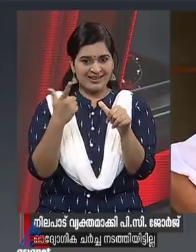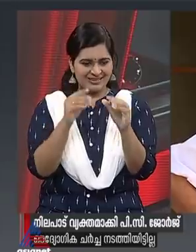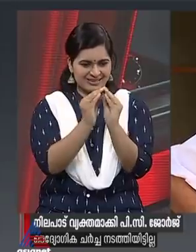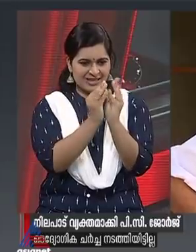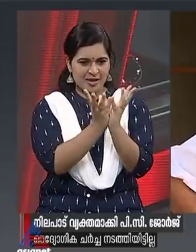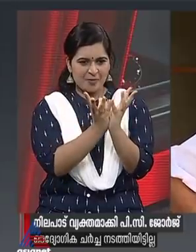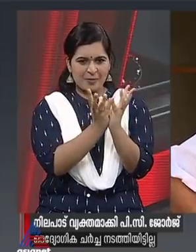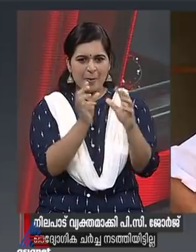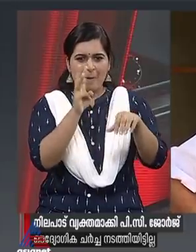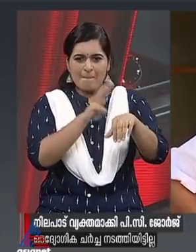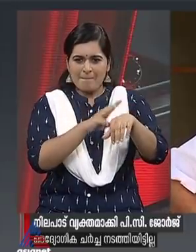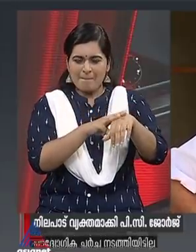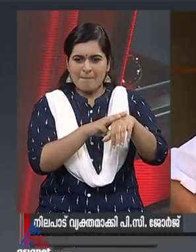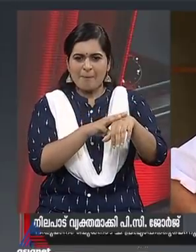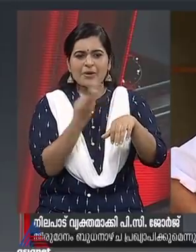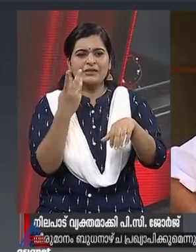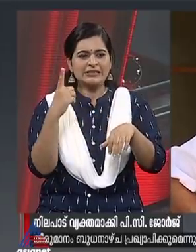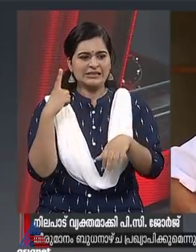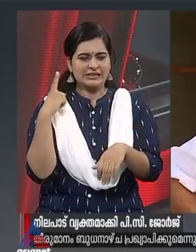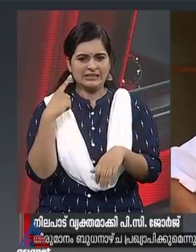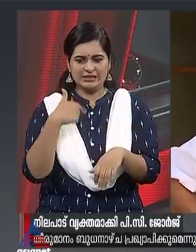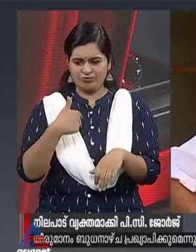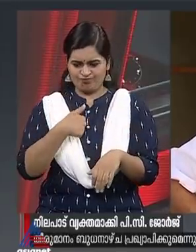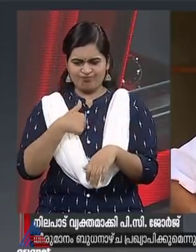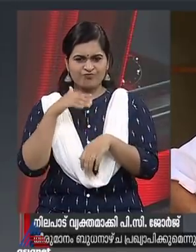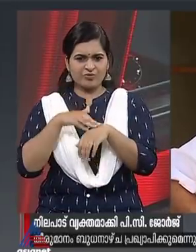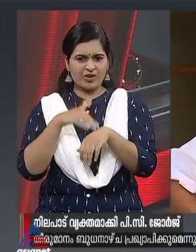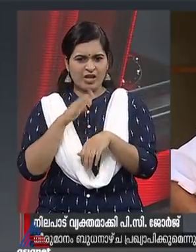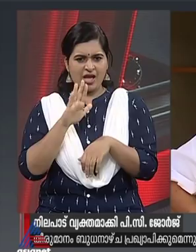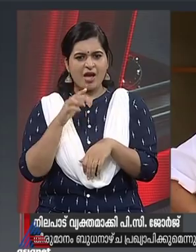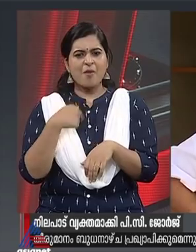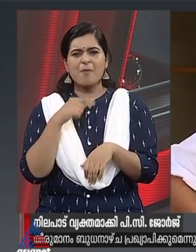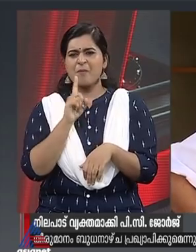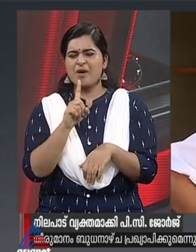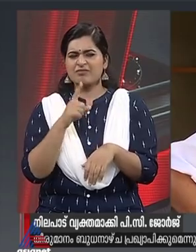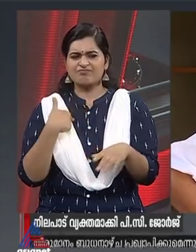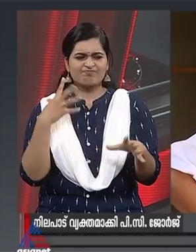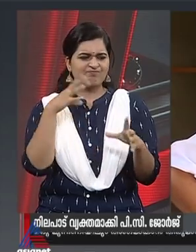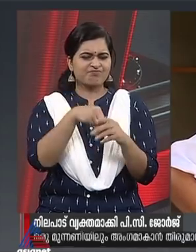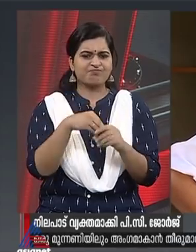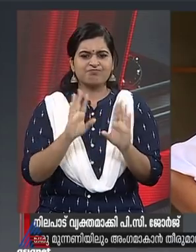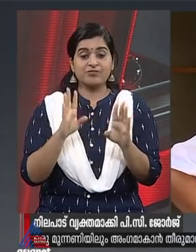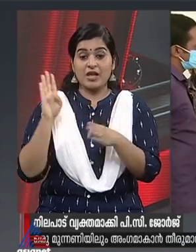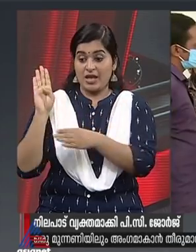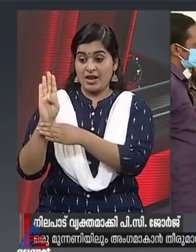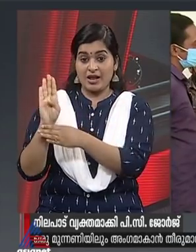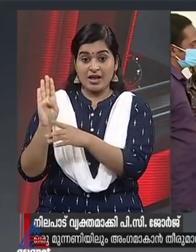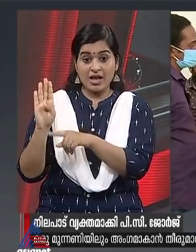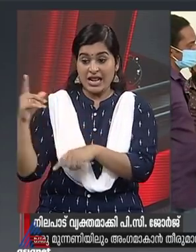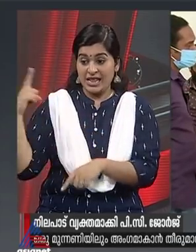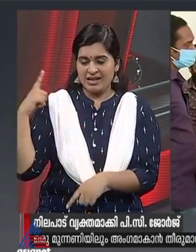പക്ഷേ ആരുമായും ഔദ്യോഗികമായി ചർച്ച നടത്തിയില്ല. ആരുടെയും പിന്തുണ സ്വീകരിക്കും? യു ഡി എഫ് നേതാക്കളാണ് കുഴപ്പക്കാർ, പക്ഷേ അണികൾ